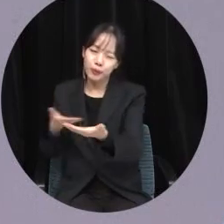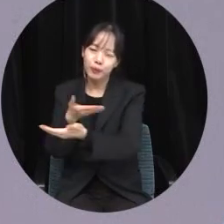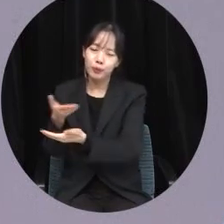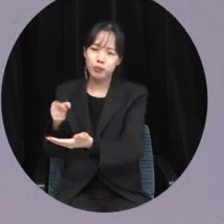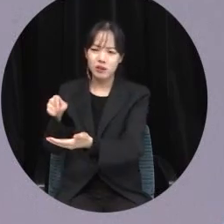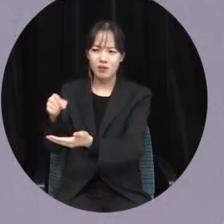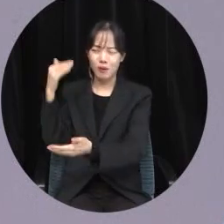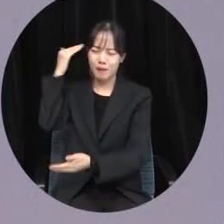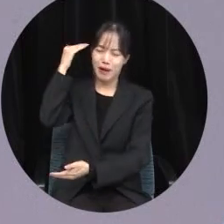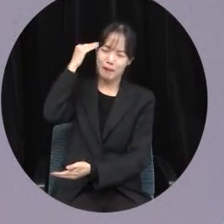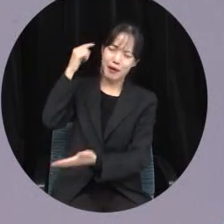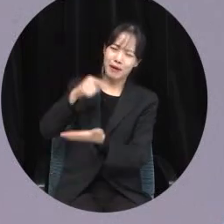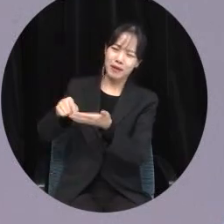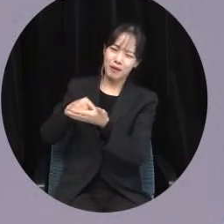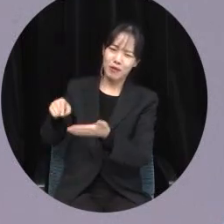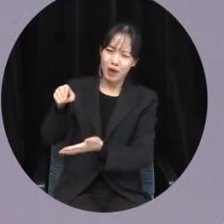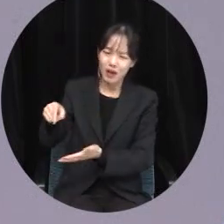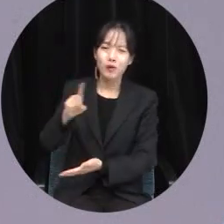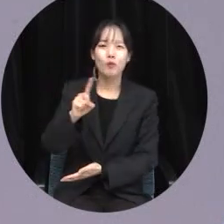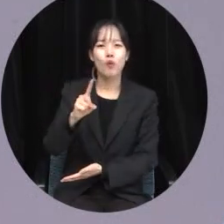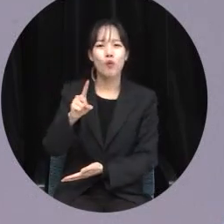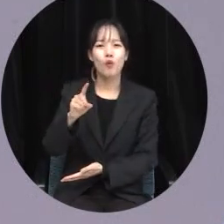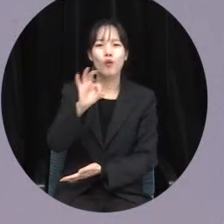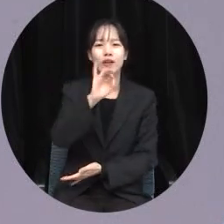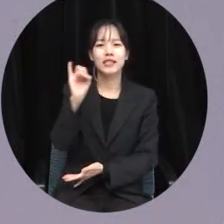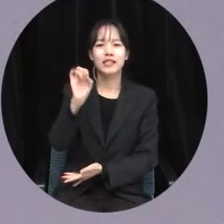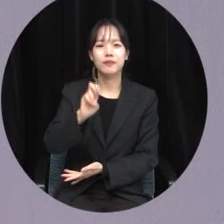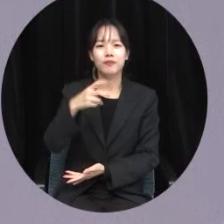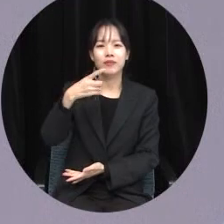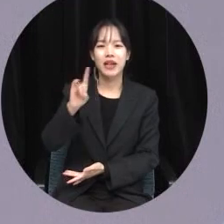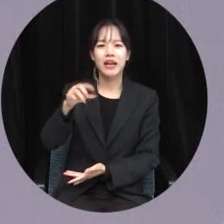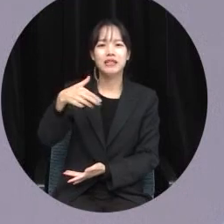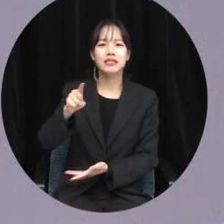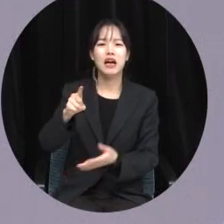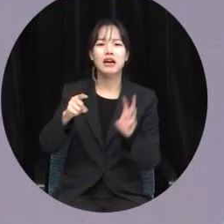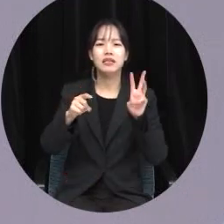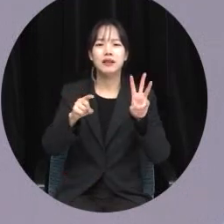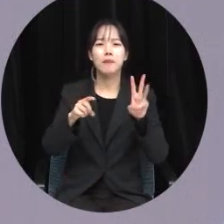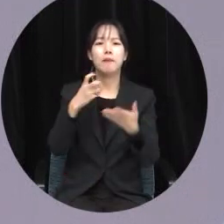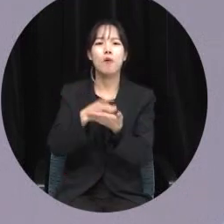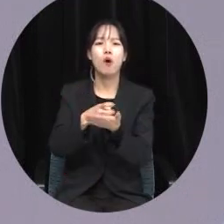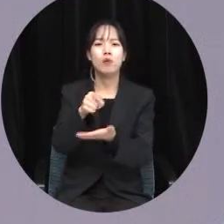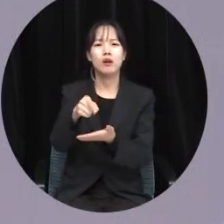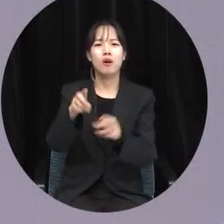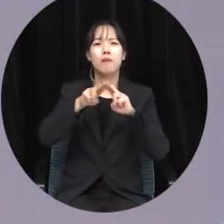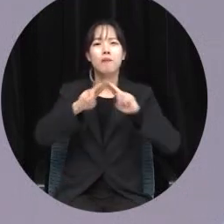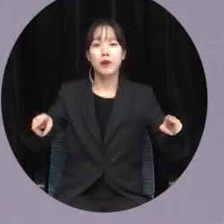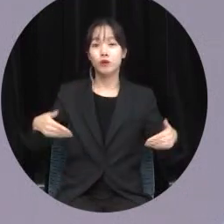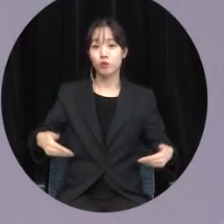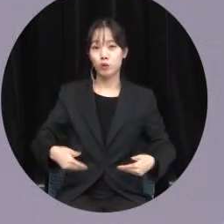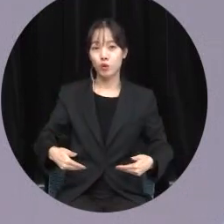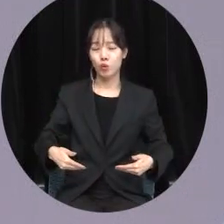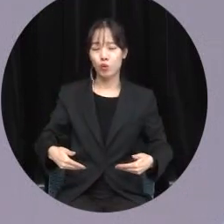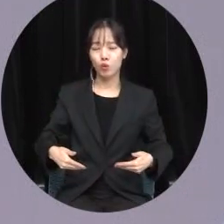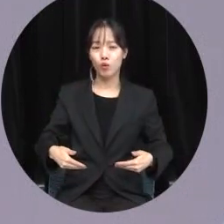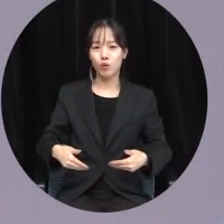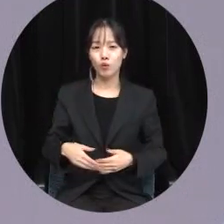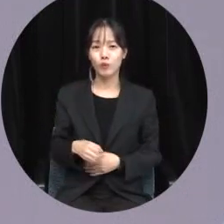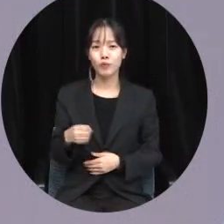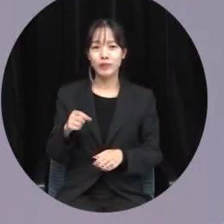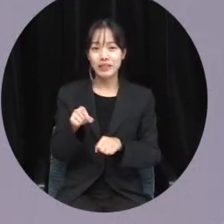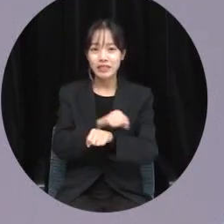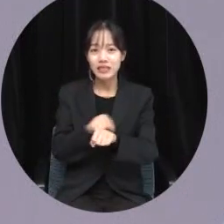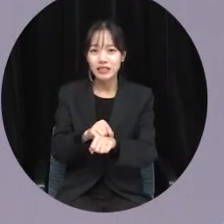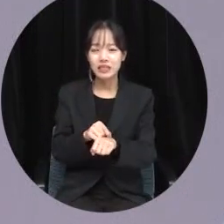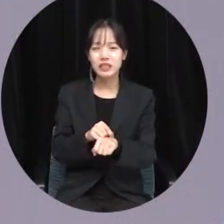폐지해야 됩니다. 특히 계약갱신 청구권, 전월세 상한제 등을 즉각